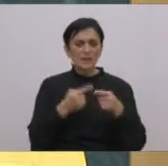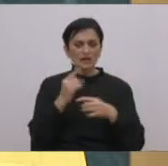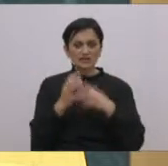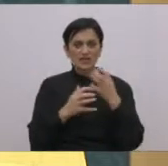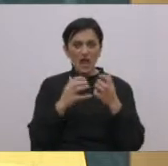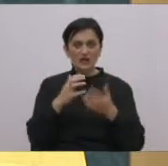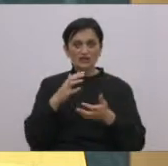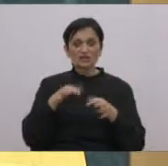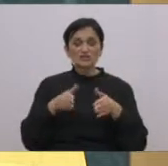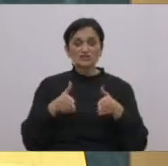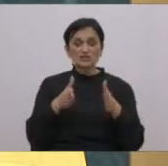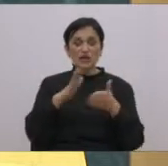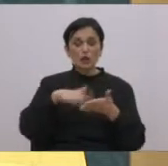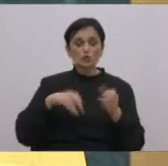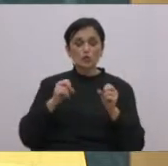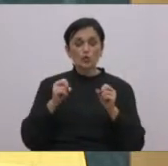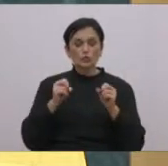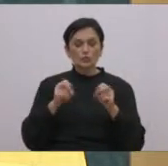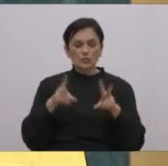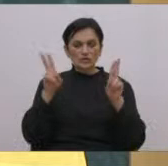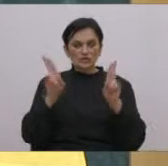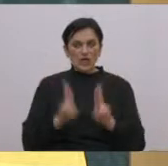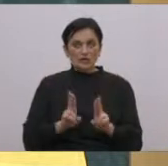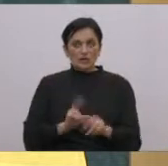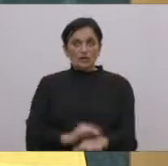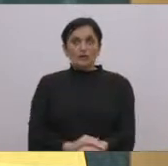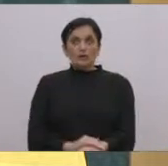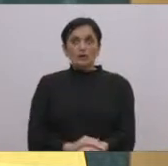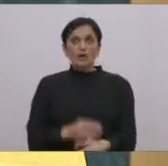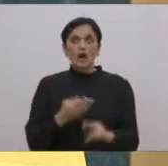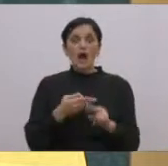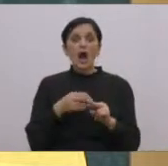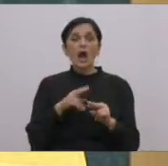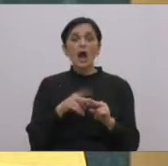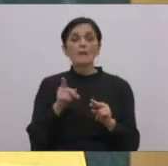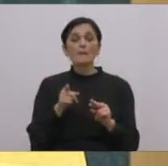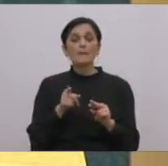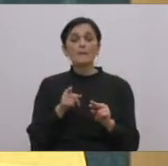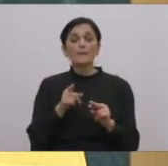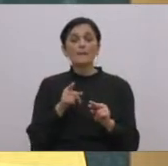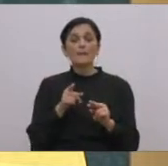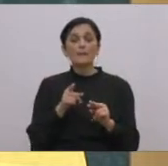საერთაშორისო საგზაო უსაფრთხოების სტანდარტებთან. ამასთანავე